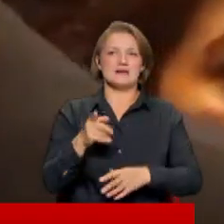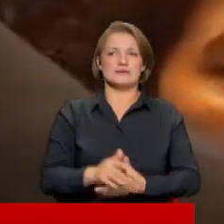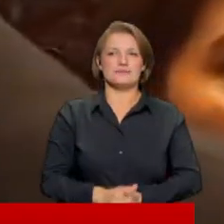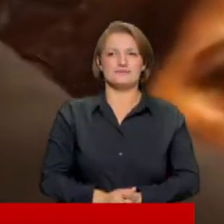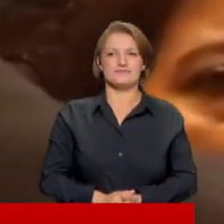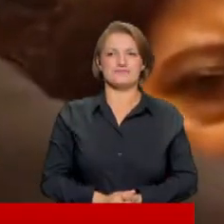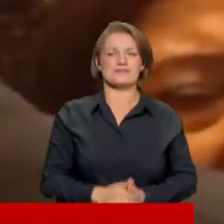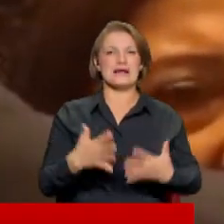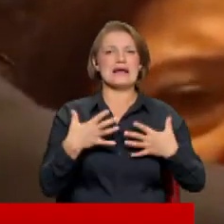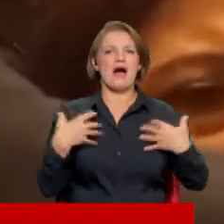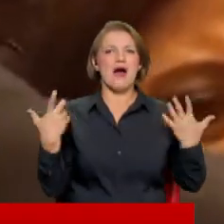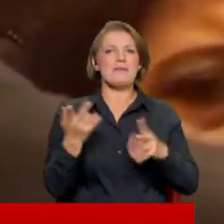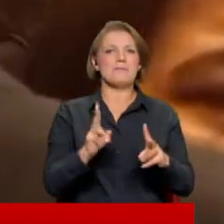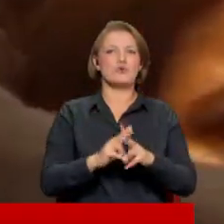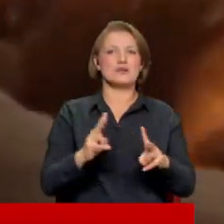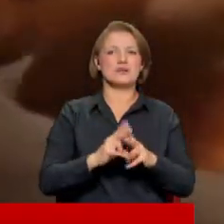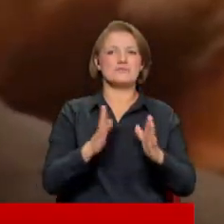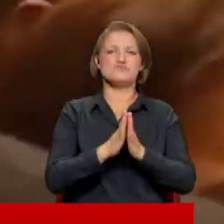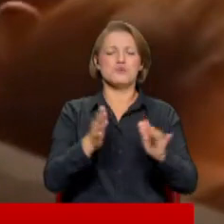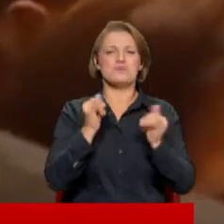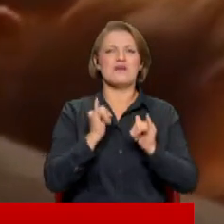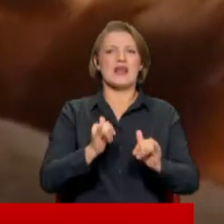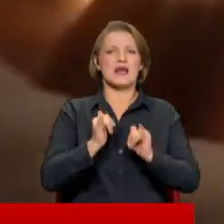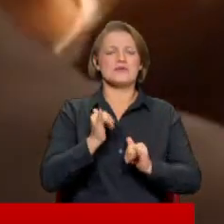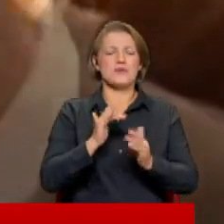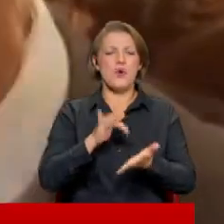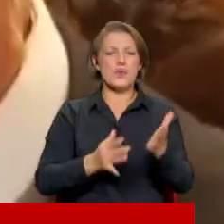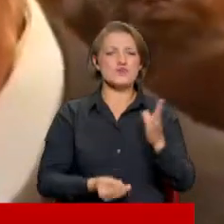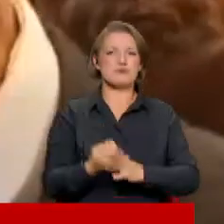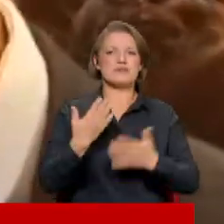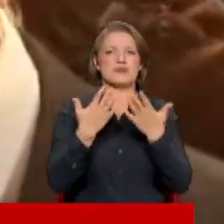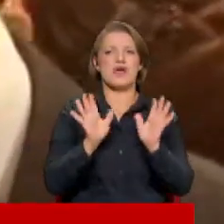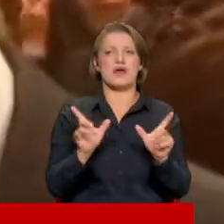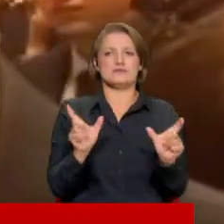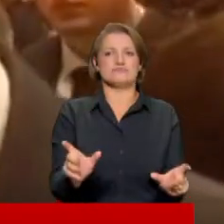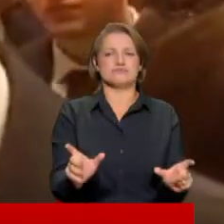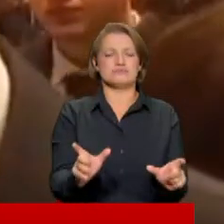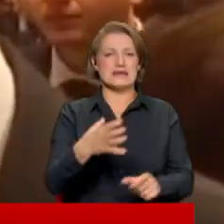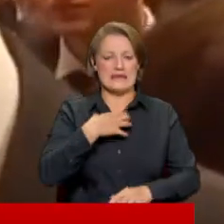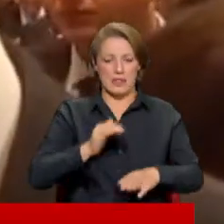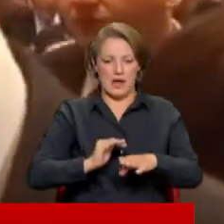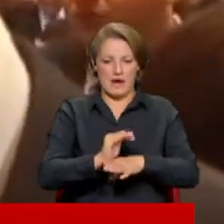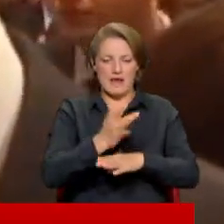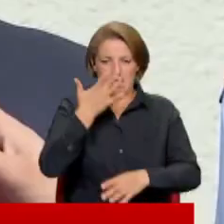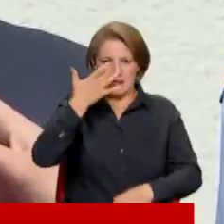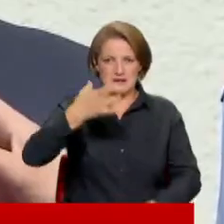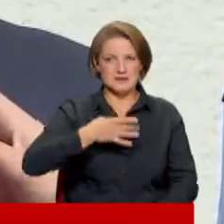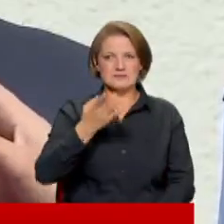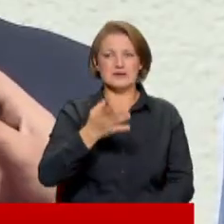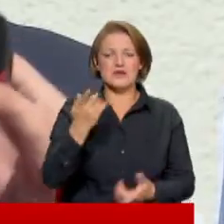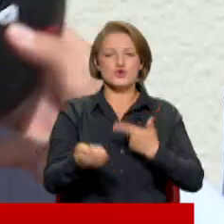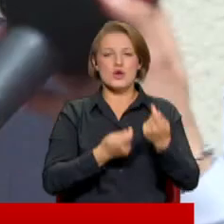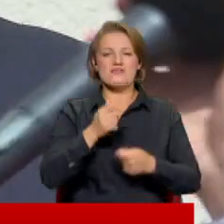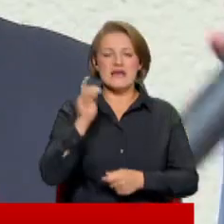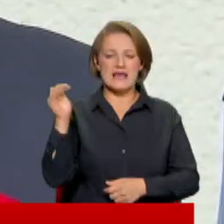Kahraman polislerimiz büyük bir felaketin ortaya çıkmasını önlediler. Kendi hayatlarını tehlikeye atarak hiç tereddüt etmeden. Göreve